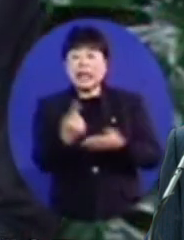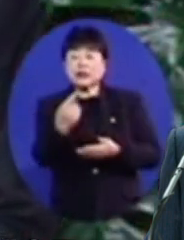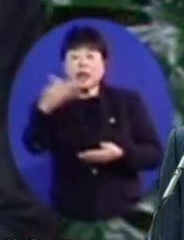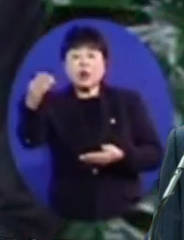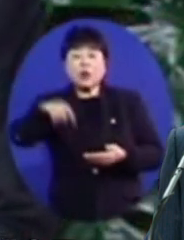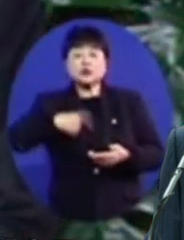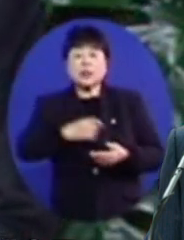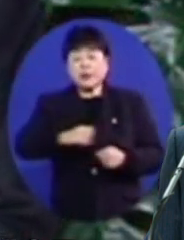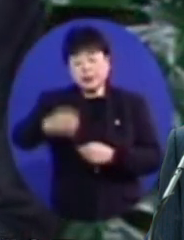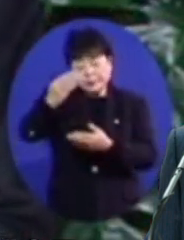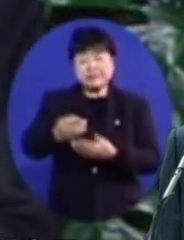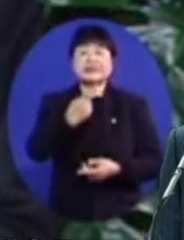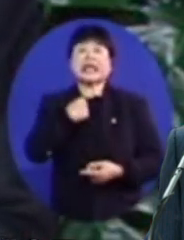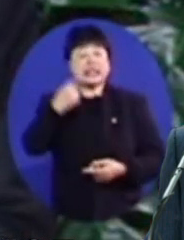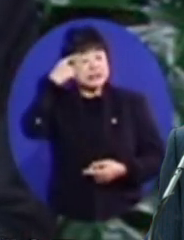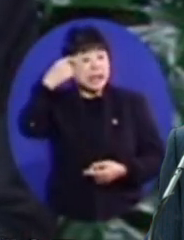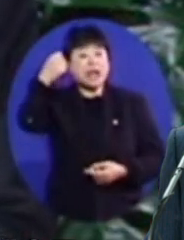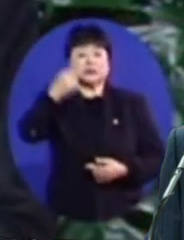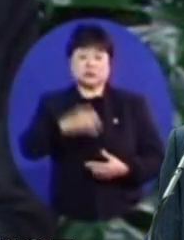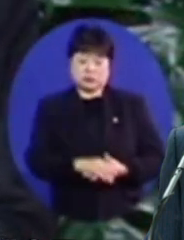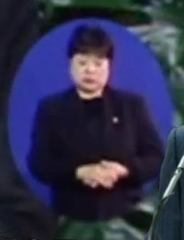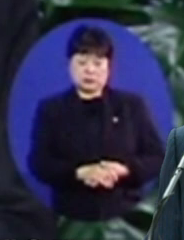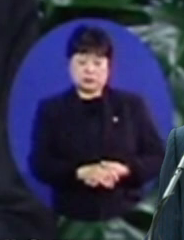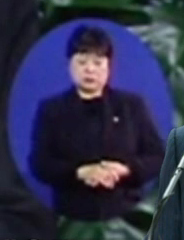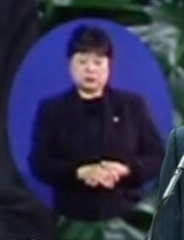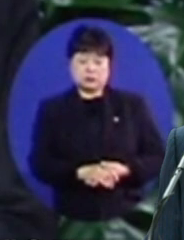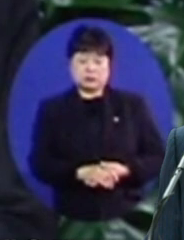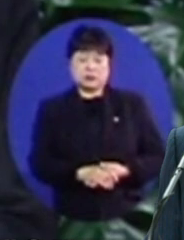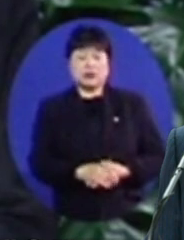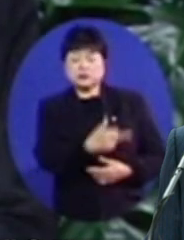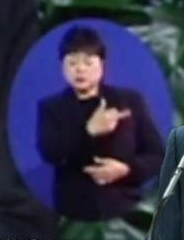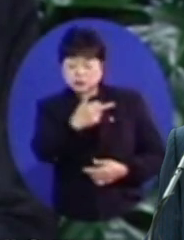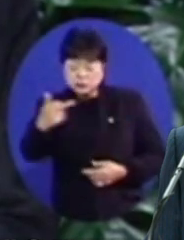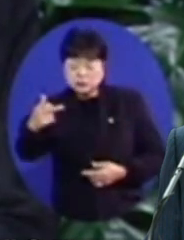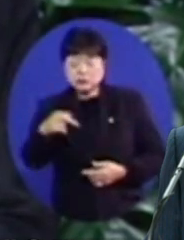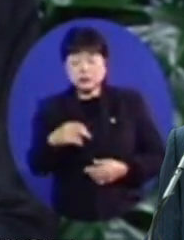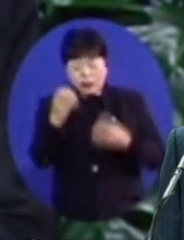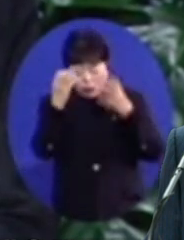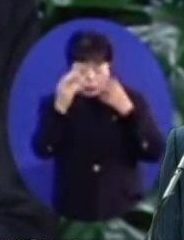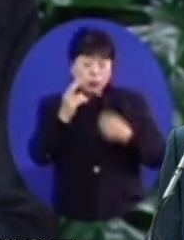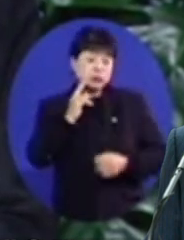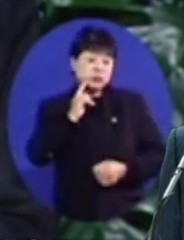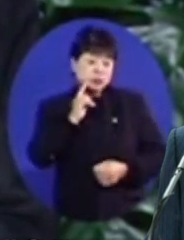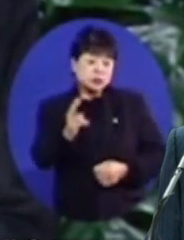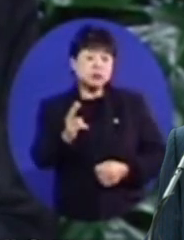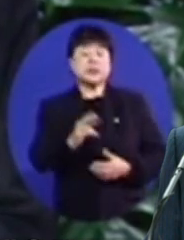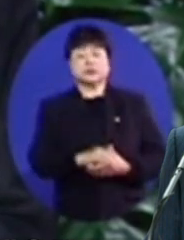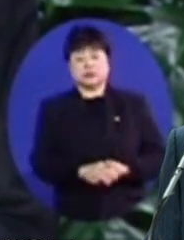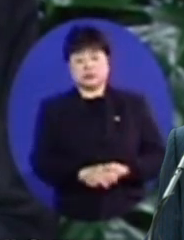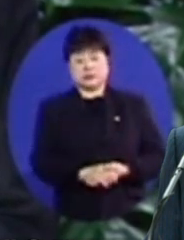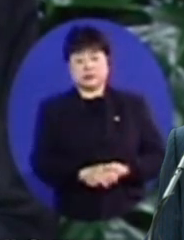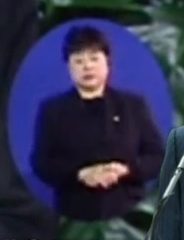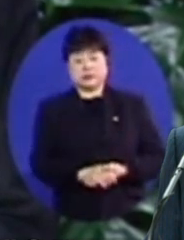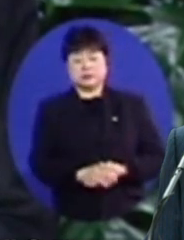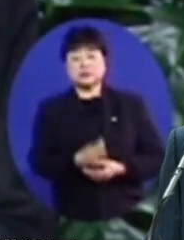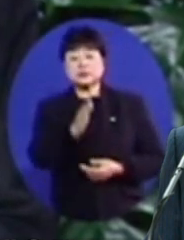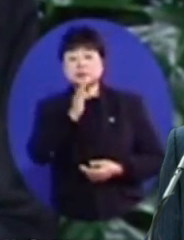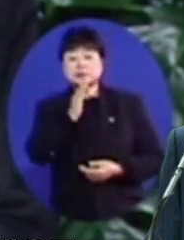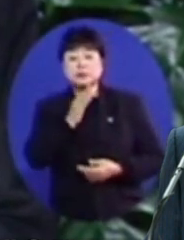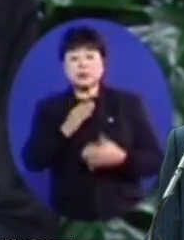버림받았다는 심정 그것이 말로 다 할 수 없이 고통스러웠었습니다 나는 그